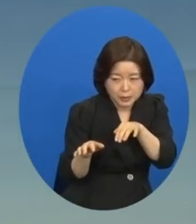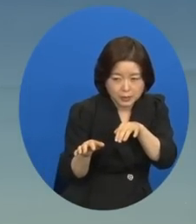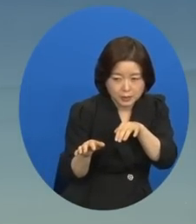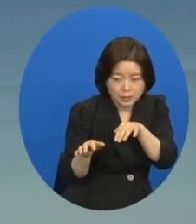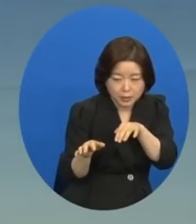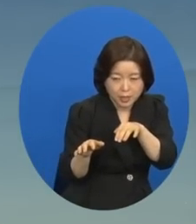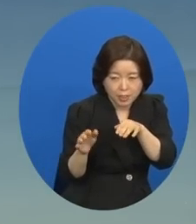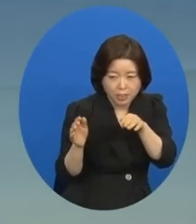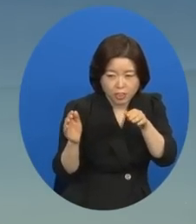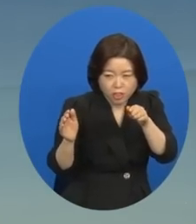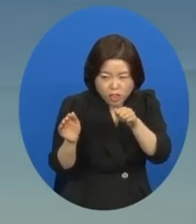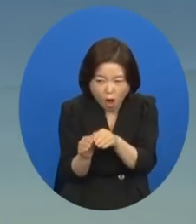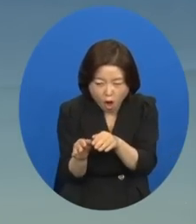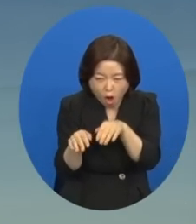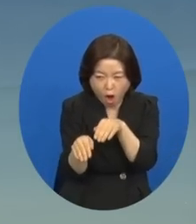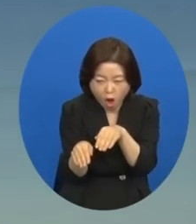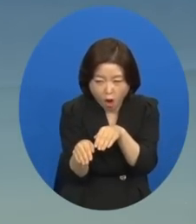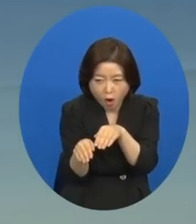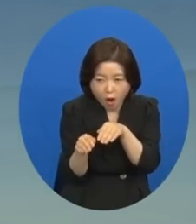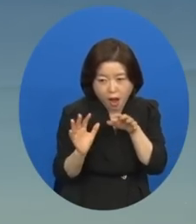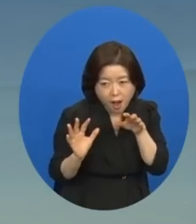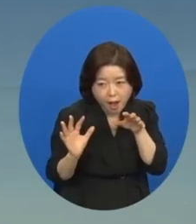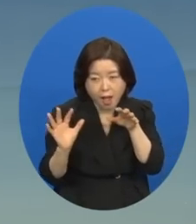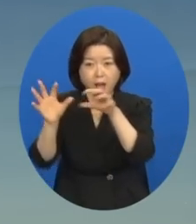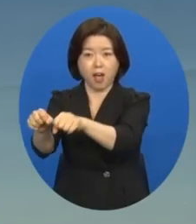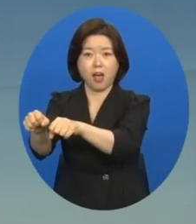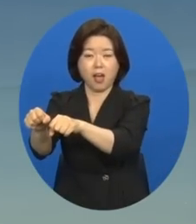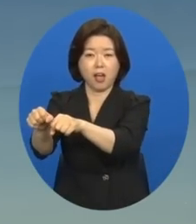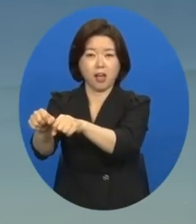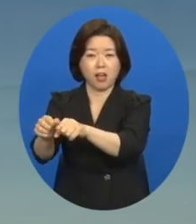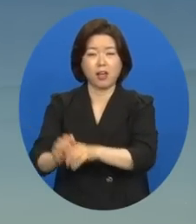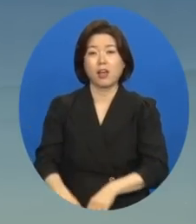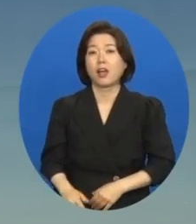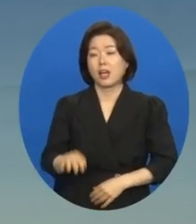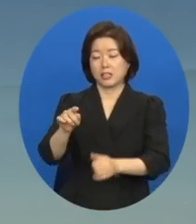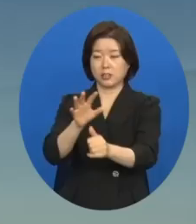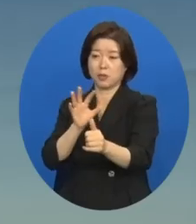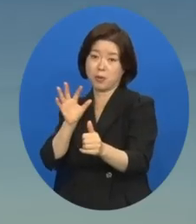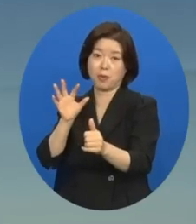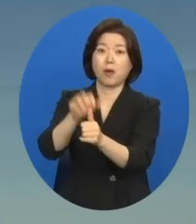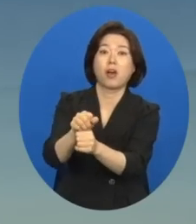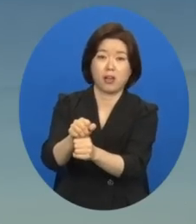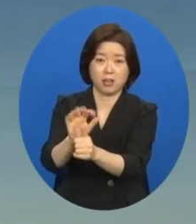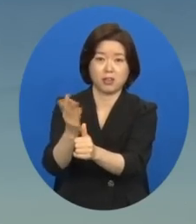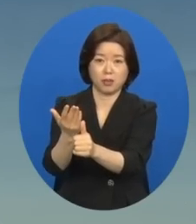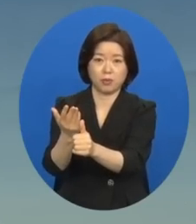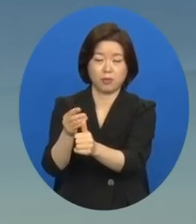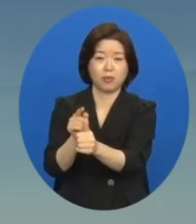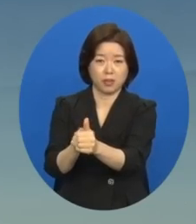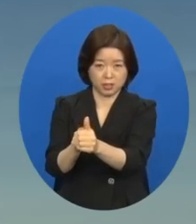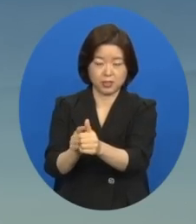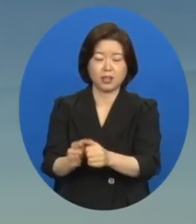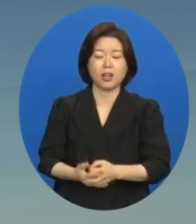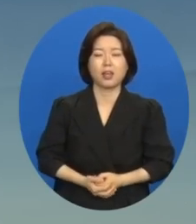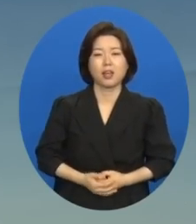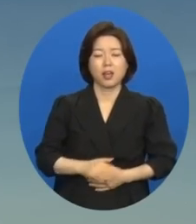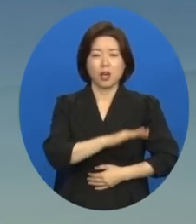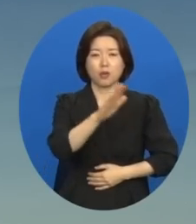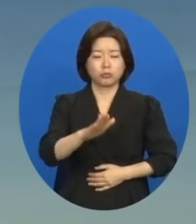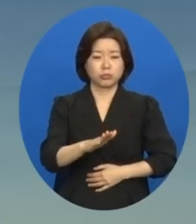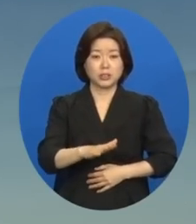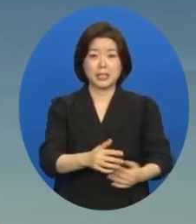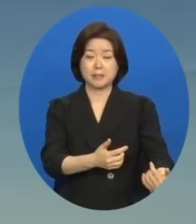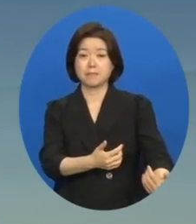더 웅크렸다가 쫙 펴면서 그 먹이를 향해서 달려가죠. 이것이 우리의